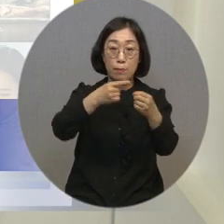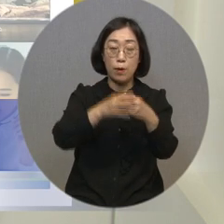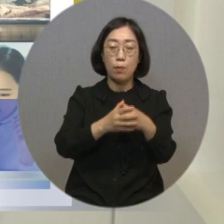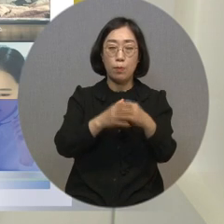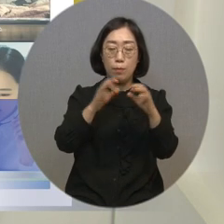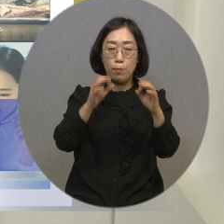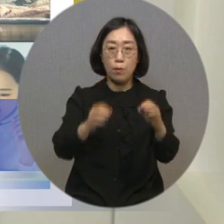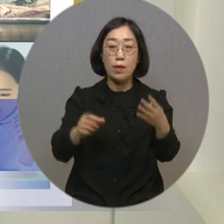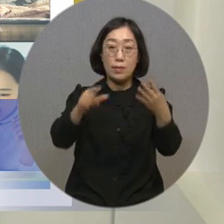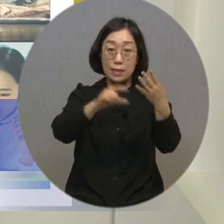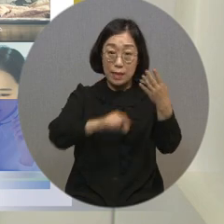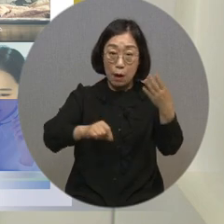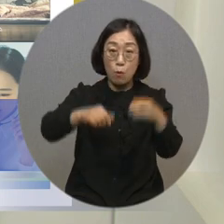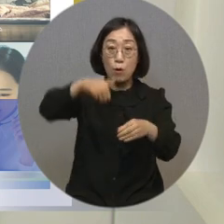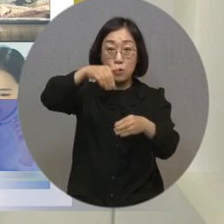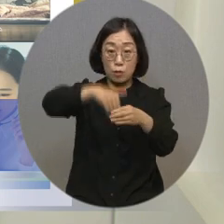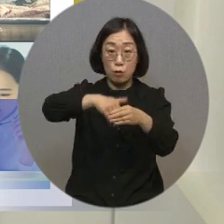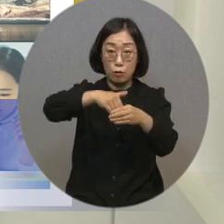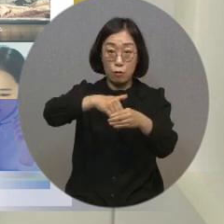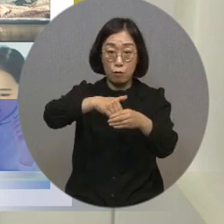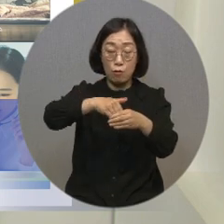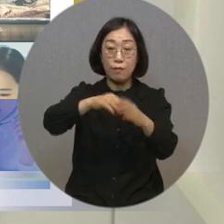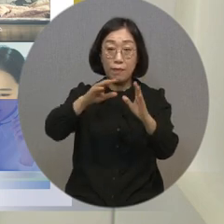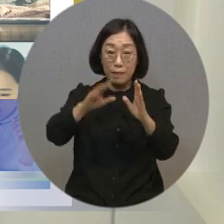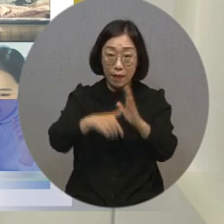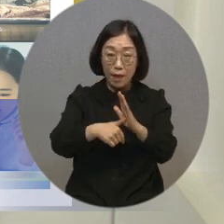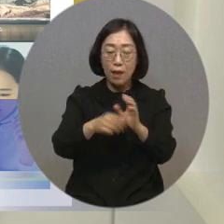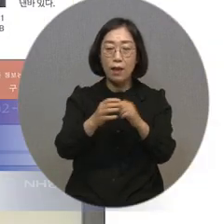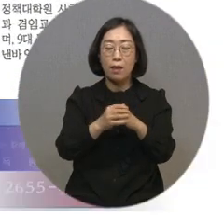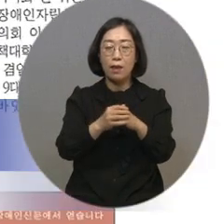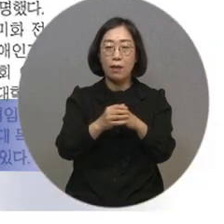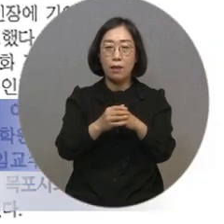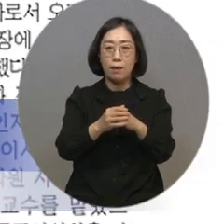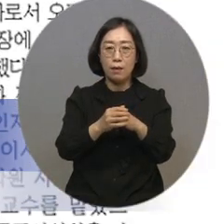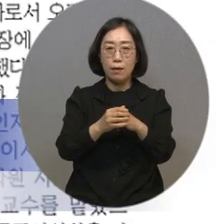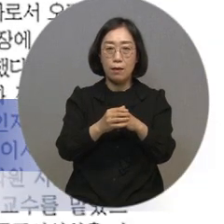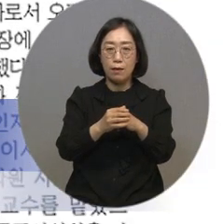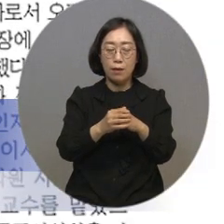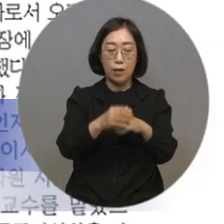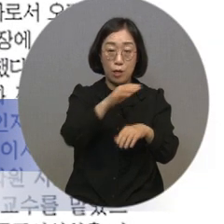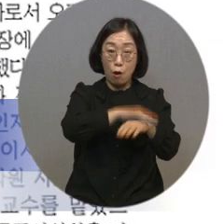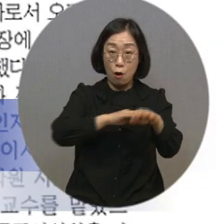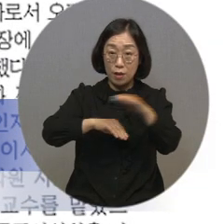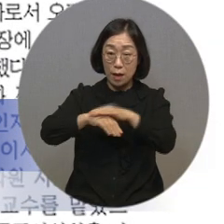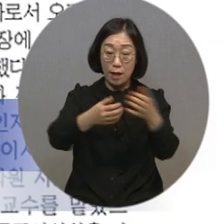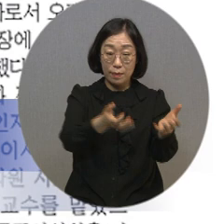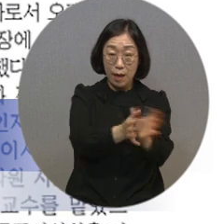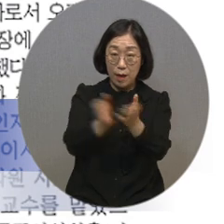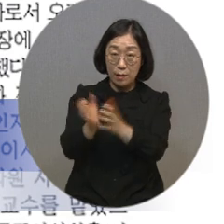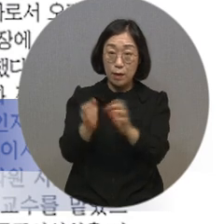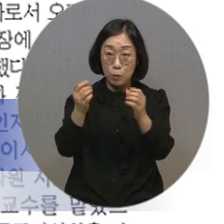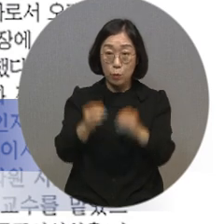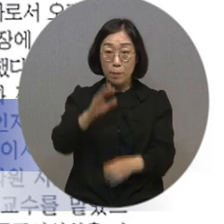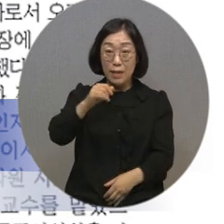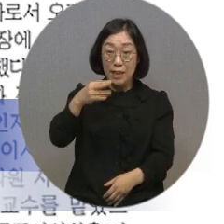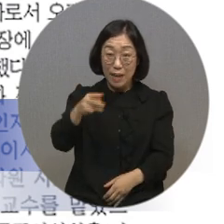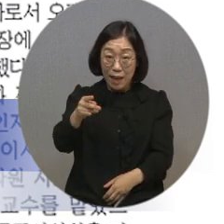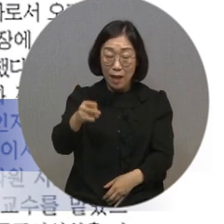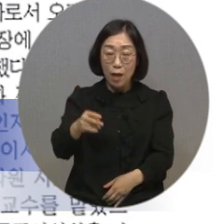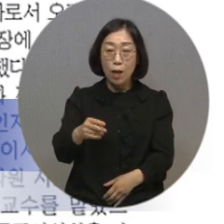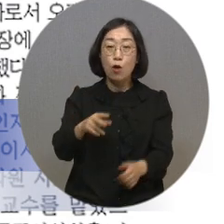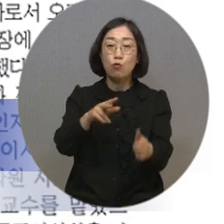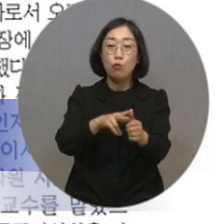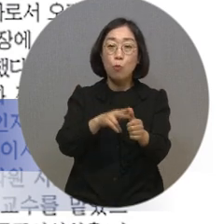오는 4월 실시되는 제 22대 국회의원 선거를 앞두고 여야는 비례대표 후보 1번의